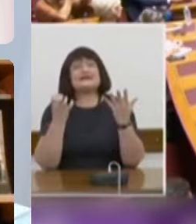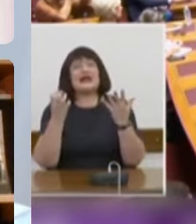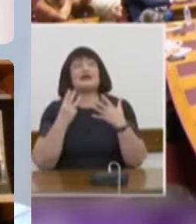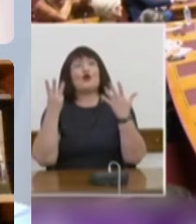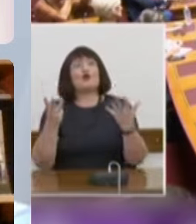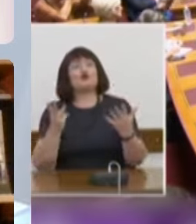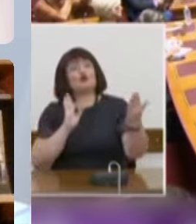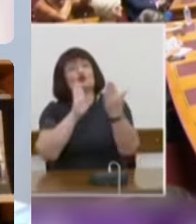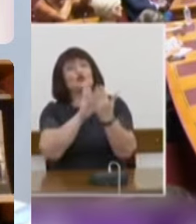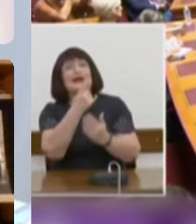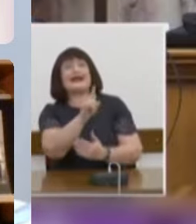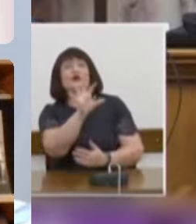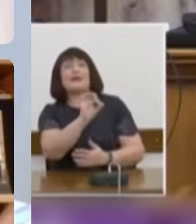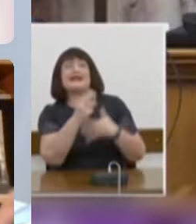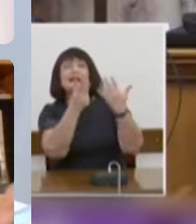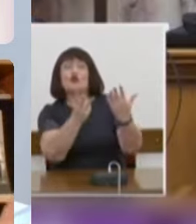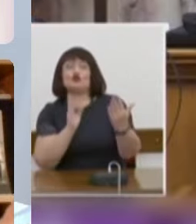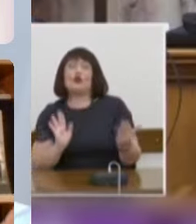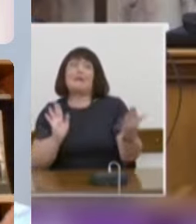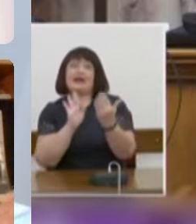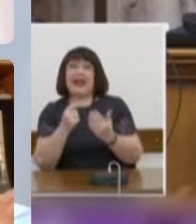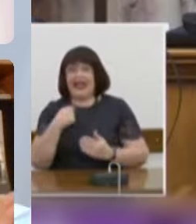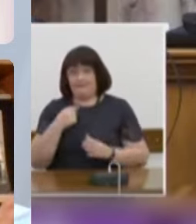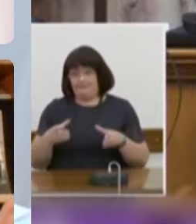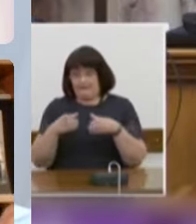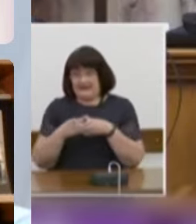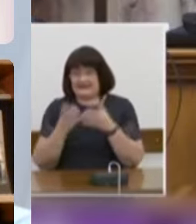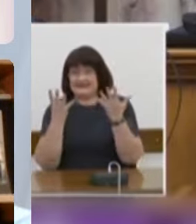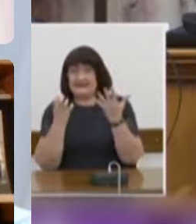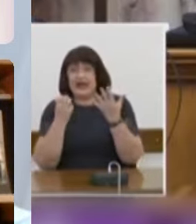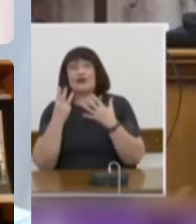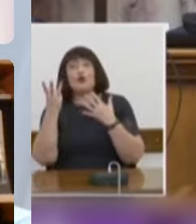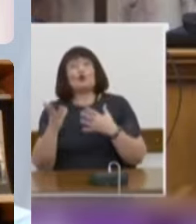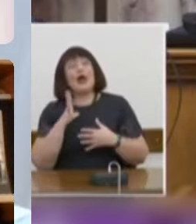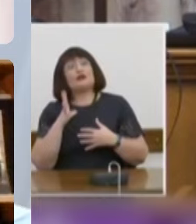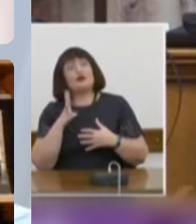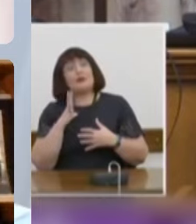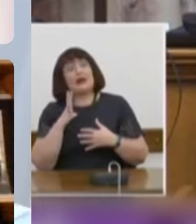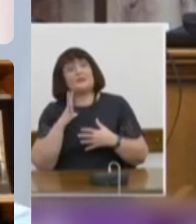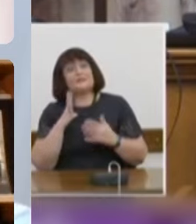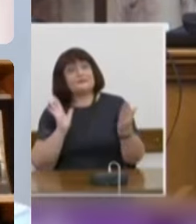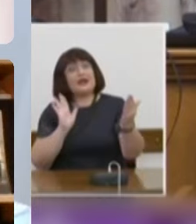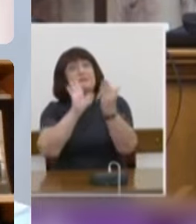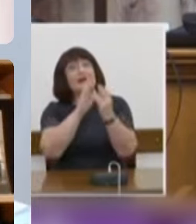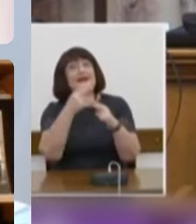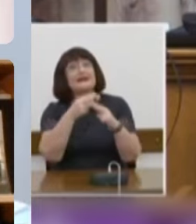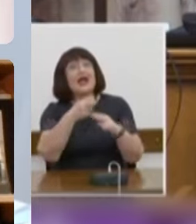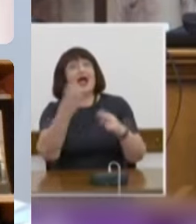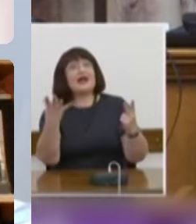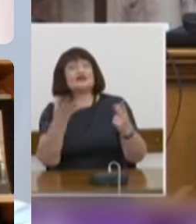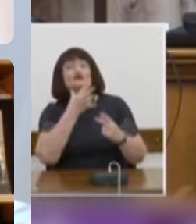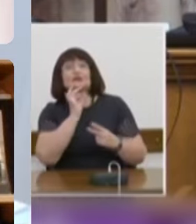δαπάνες. Είναι σωστό. Δείχνει ότι σε ορισμένα στρατηγικά ζητήματα έχεις